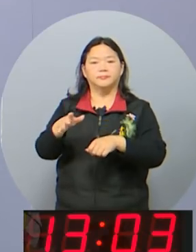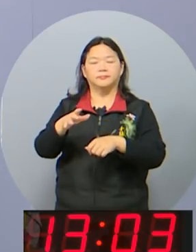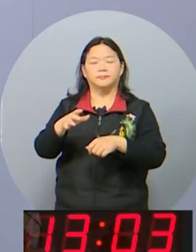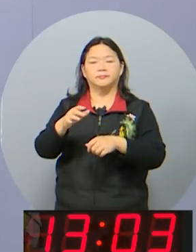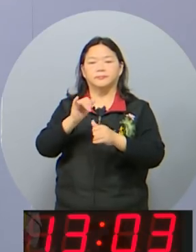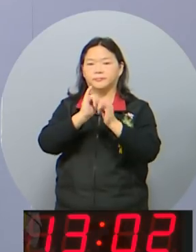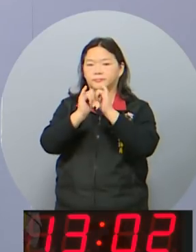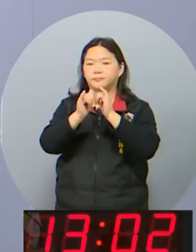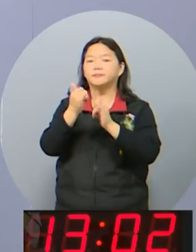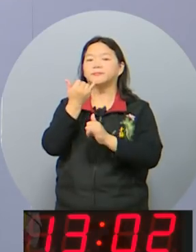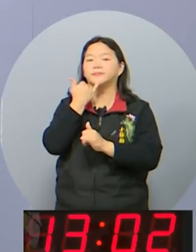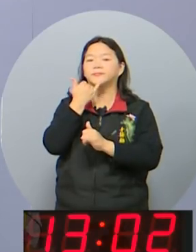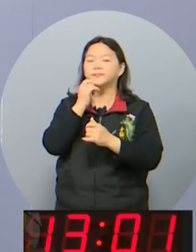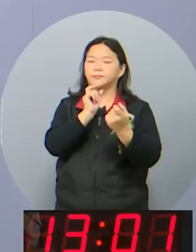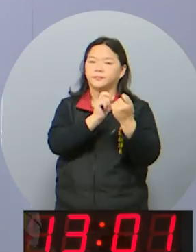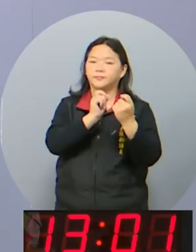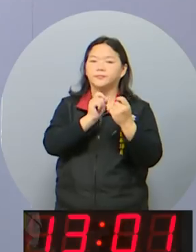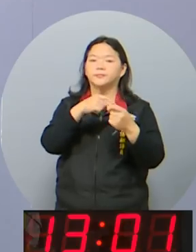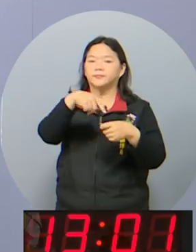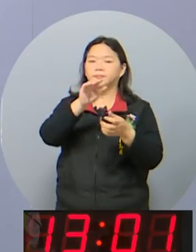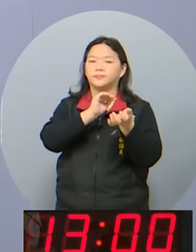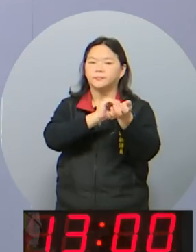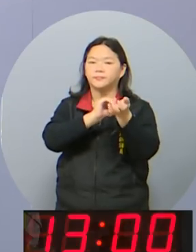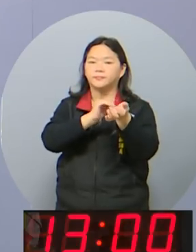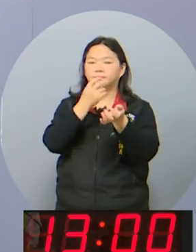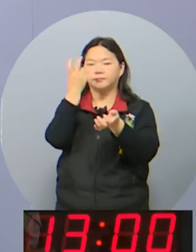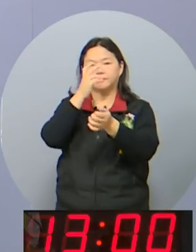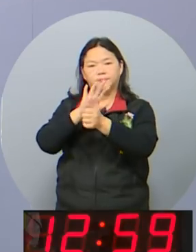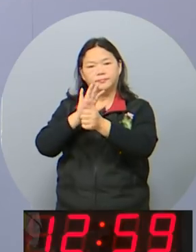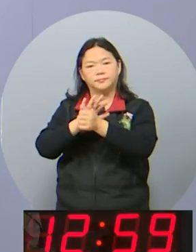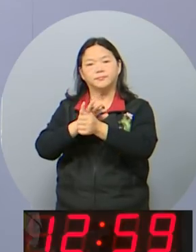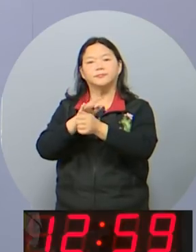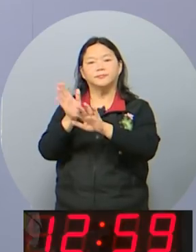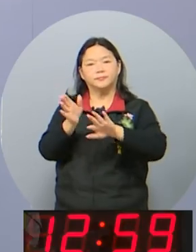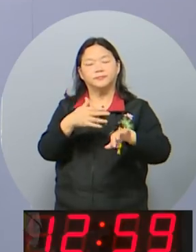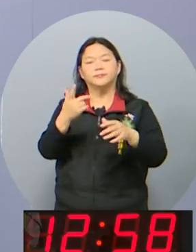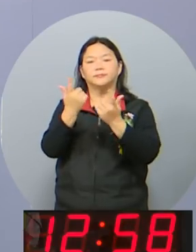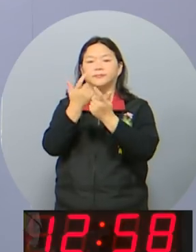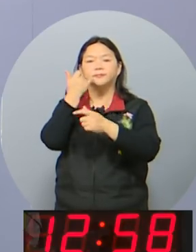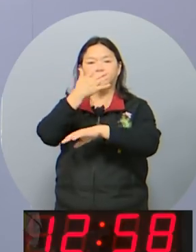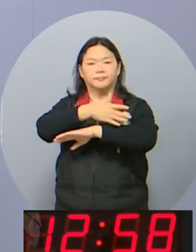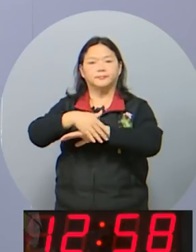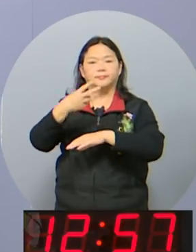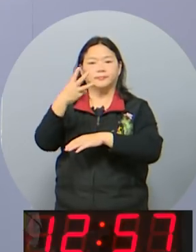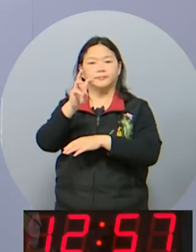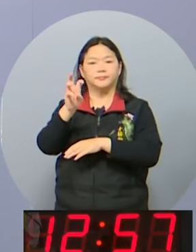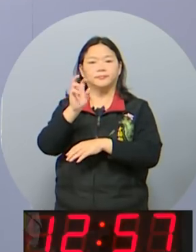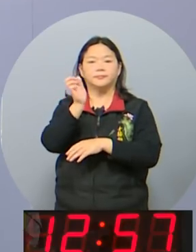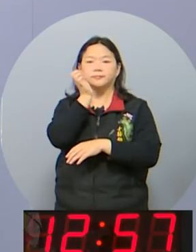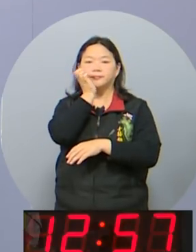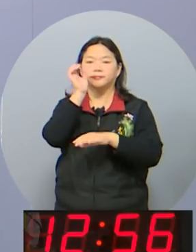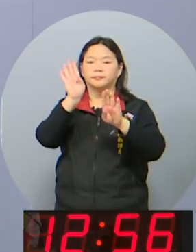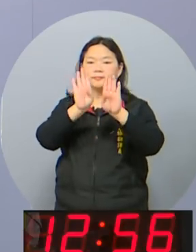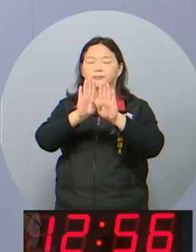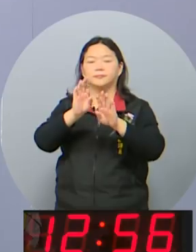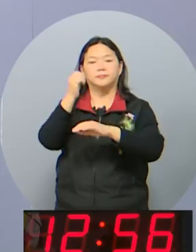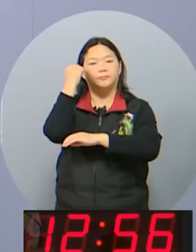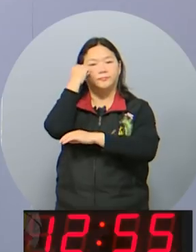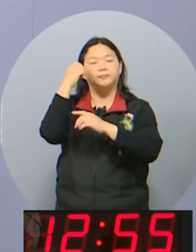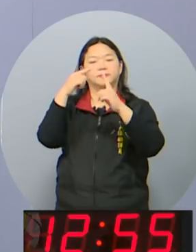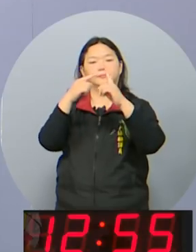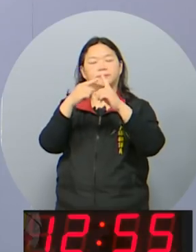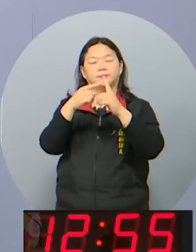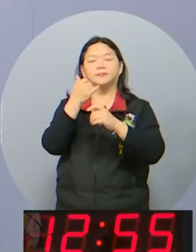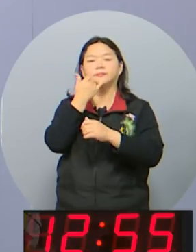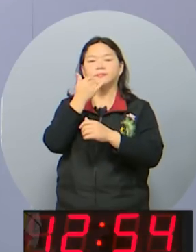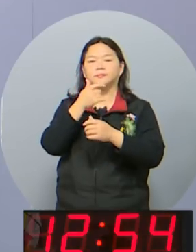姓可以就近获得医疗照护以外，也可以让我们北海岸三芝石门地区的居民能够获得更好的医